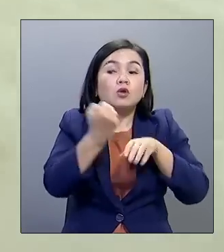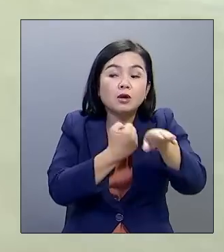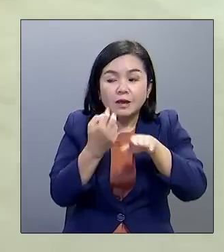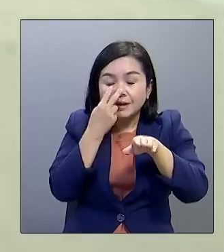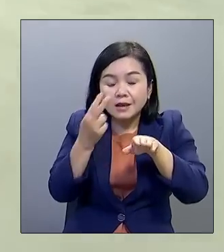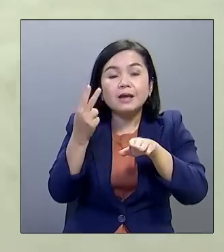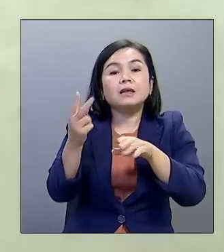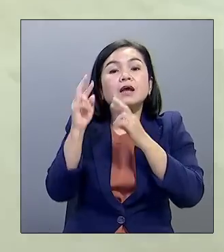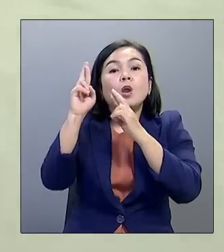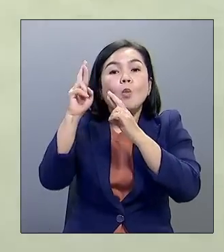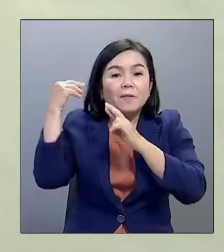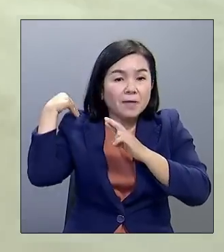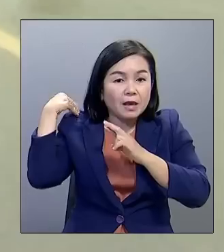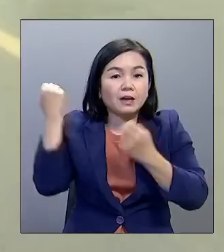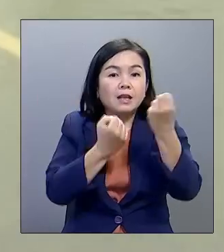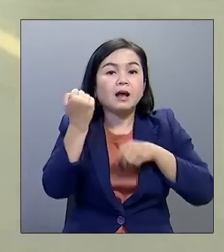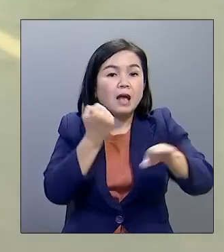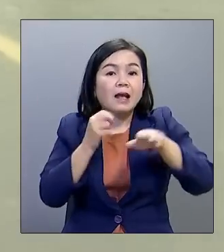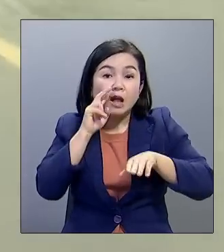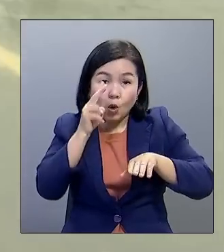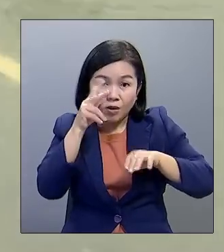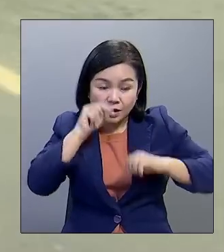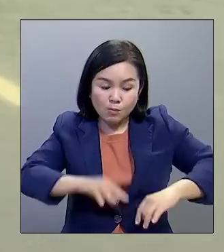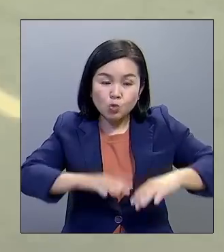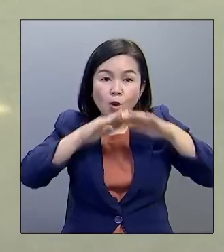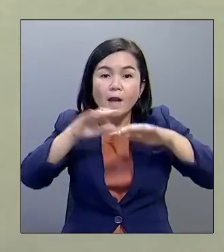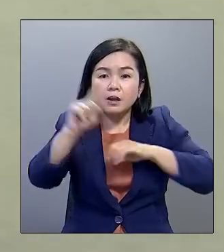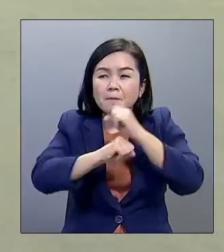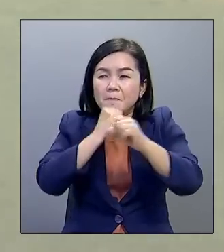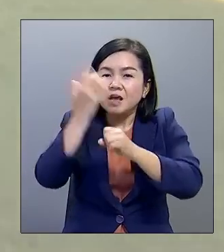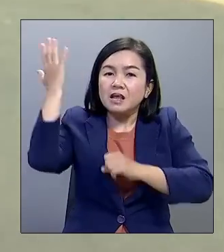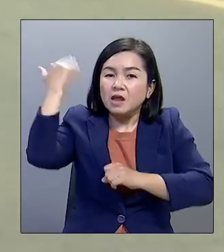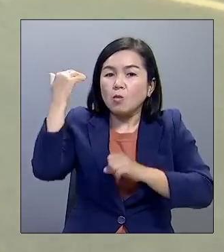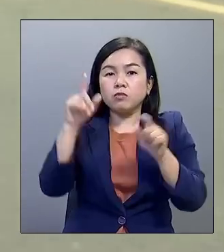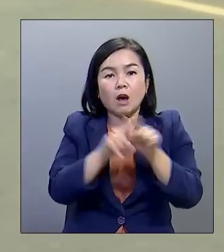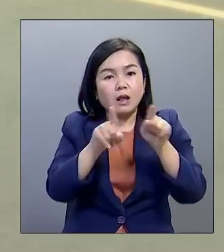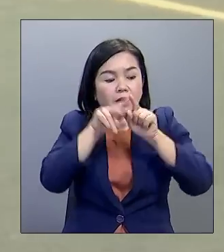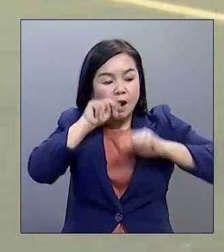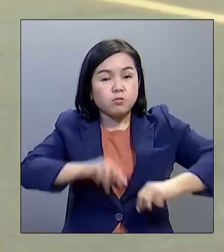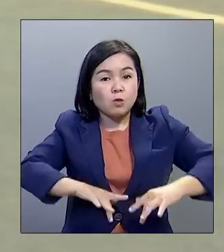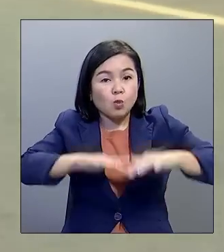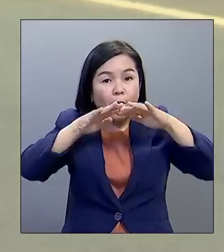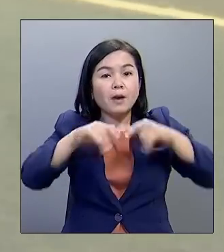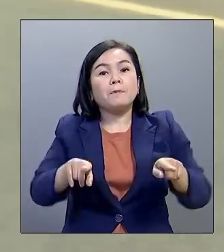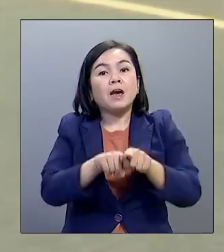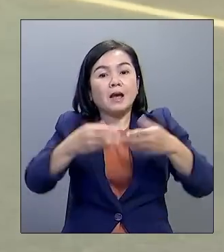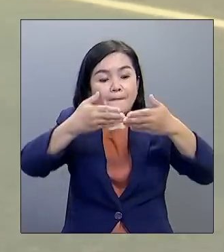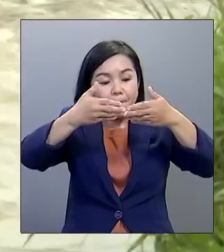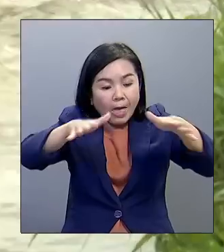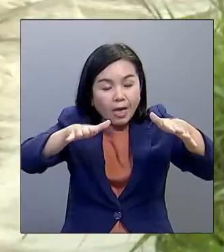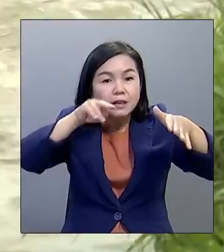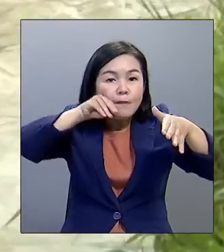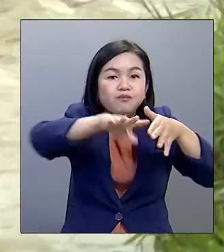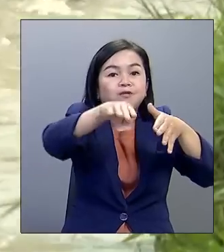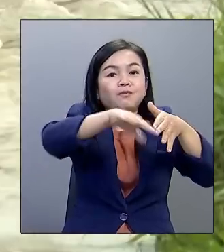กภัยในตลาดมูโนครั้งนี้เกิดขึ้นเป็นครั้งที่2นะคะหลังจากเมื่อปีที่ผ่านมาก็มีน้ำท่วมสูงและผนังกั้นน้ำก็พังลงมา